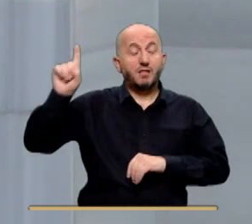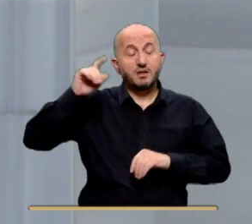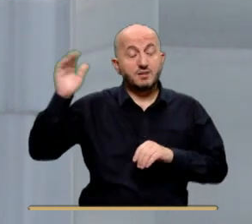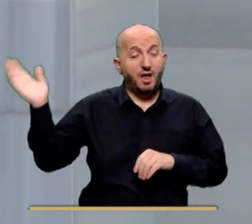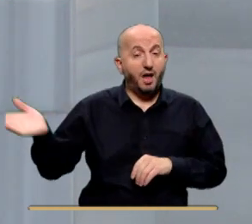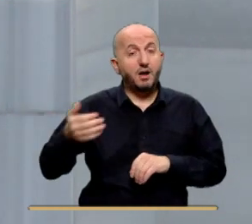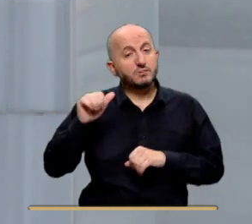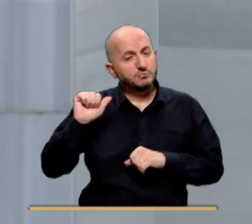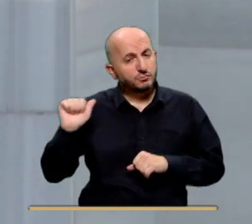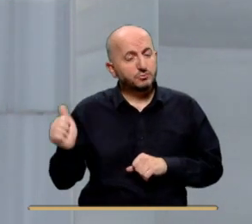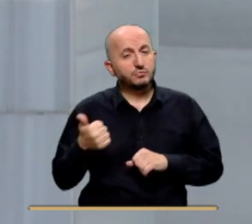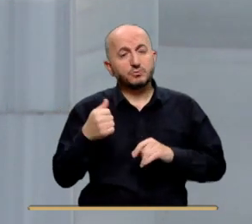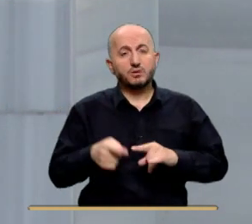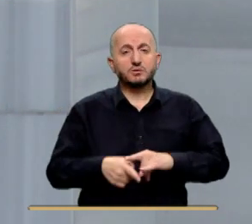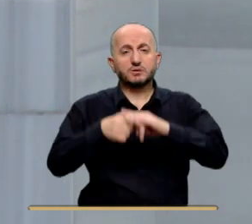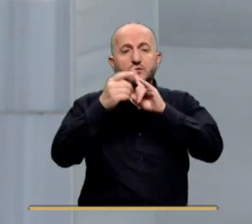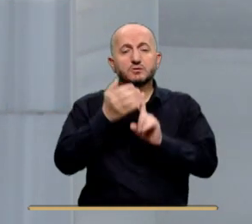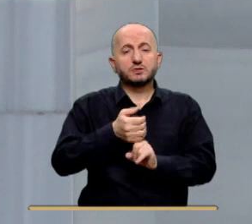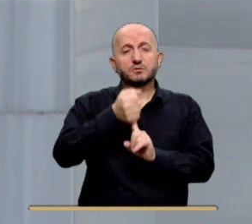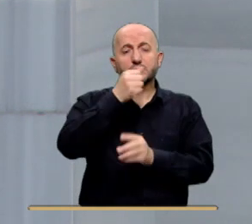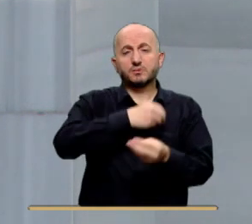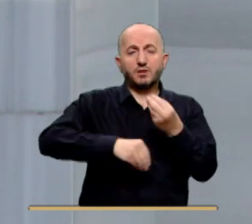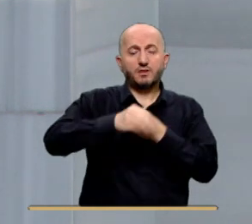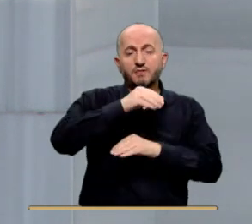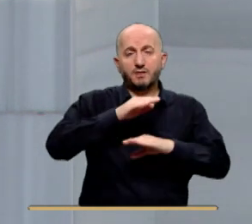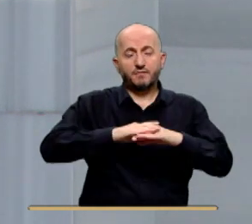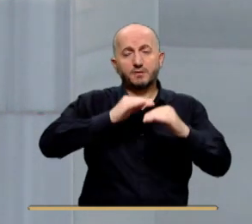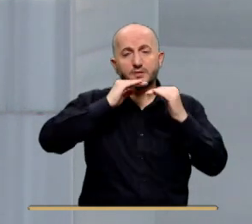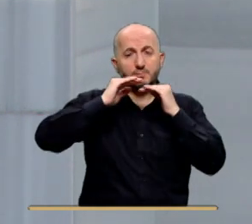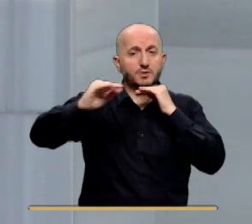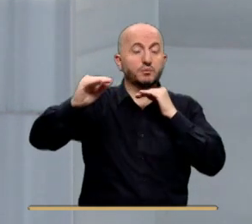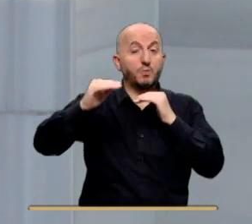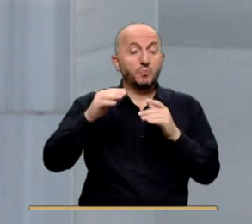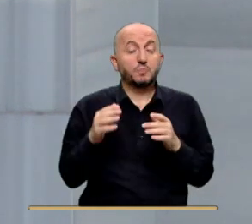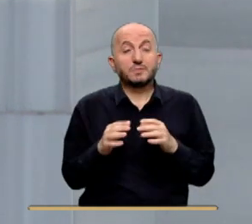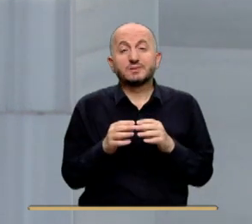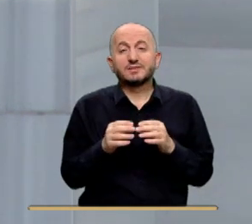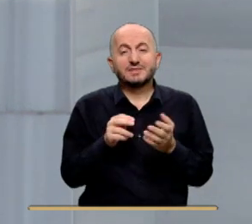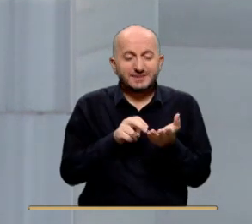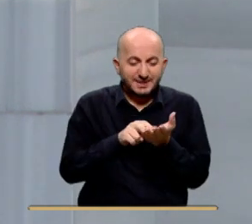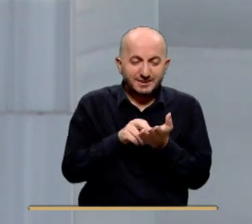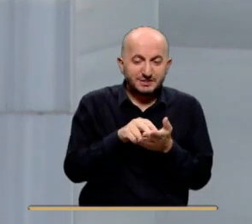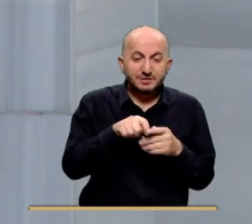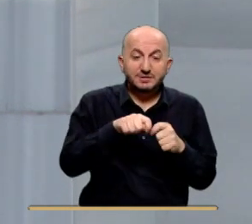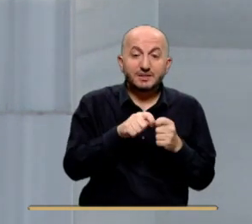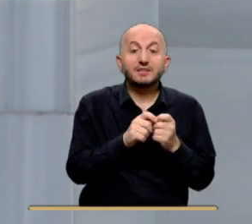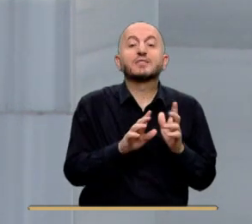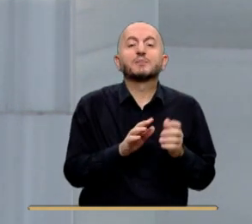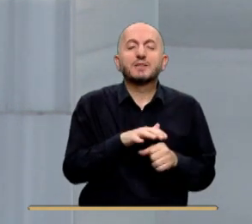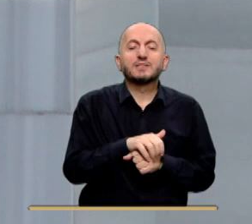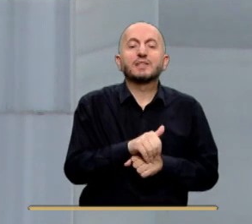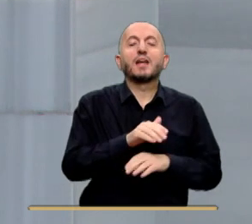en kutsal mabedinde çıplak olarak tavaf eden bir toplumdan karıncayı incitmeyen,